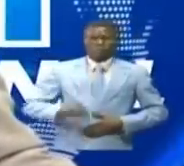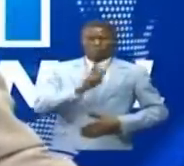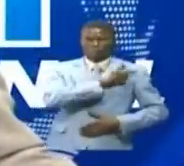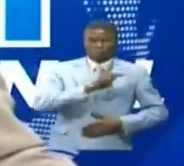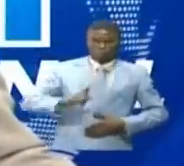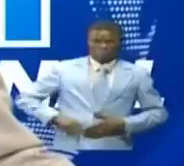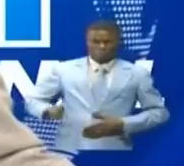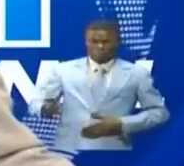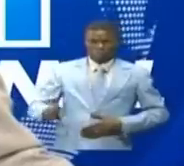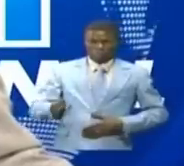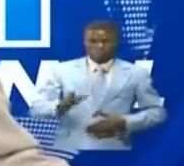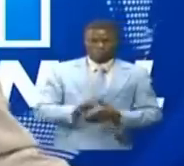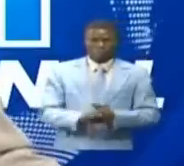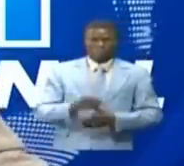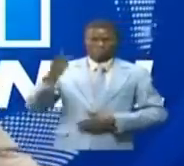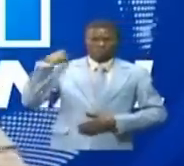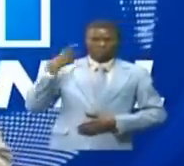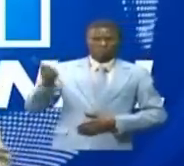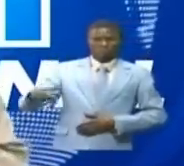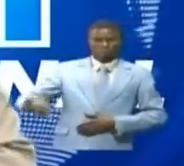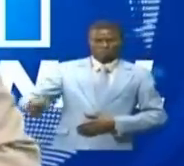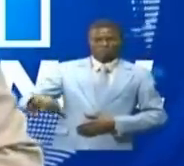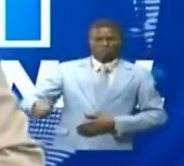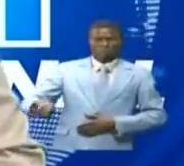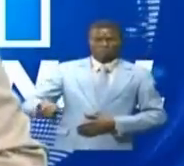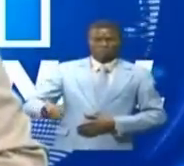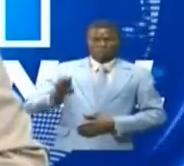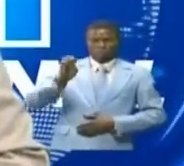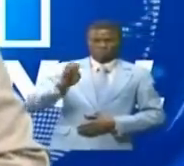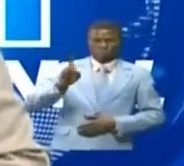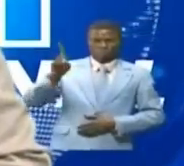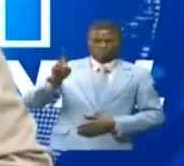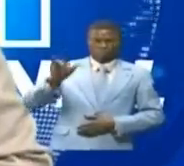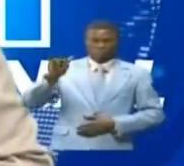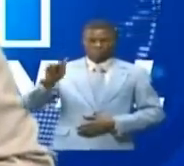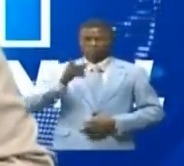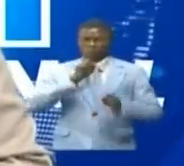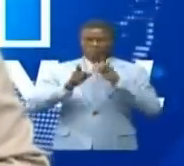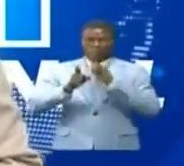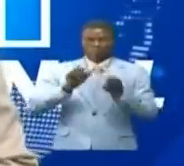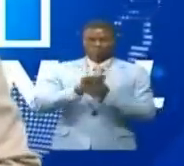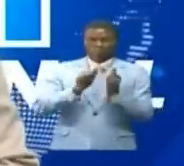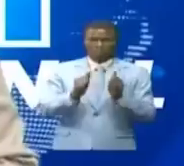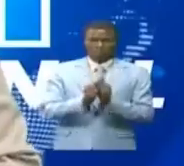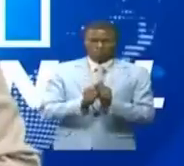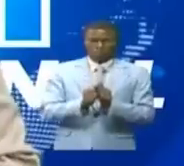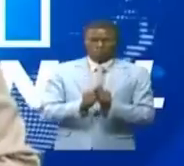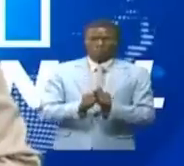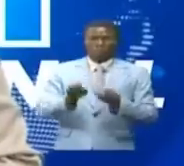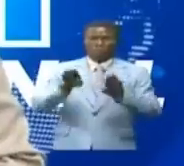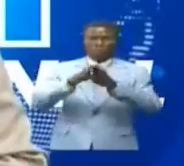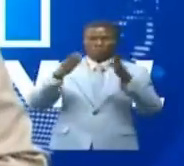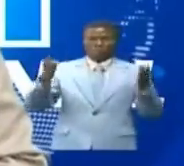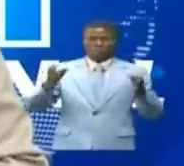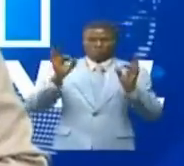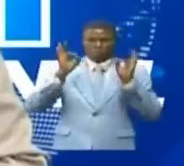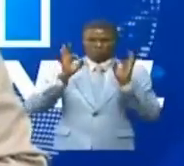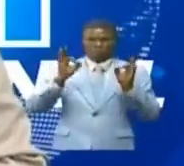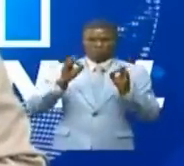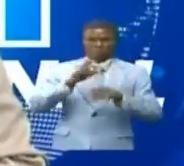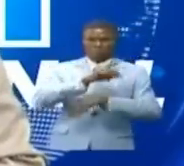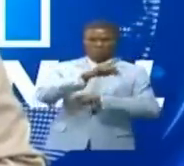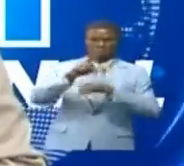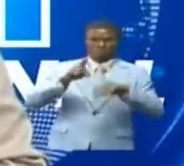Kimbangu Kiangani, et le député provincial Eddy Iélé ont échangé sur l'inauguration prochaine de la